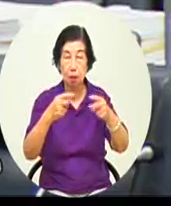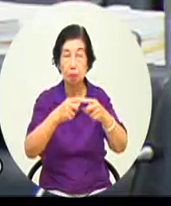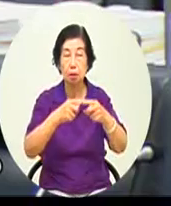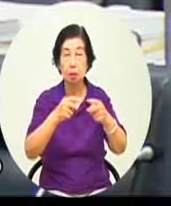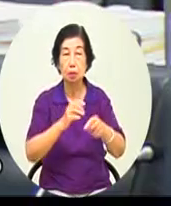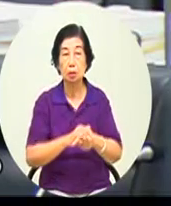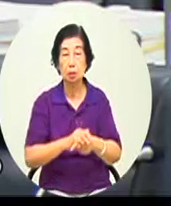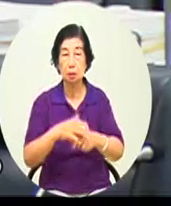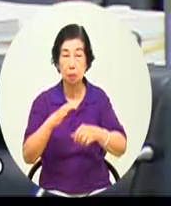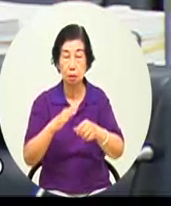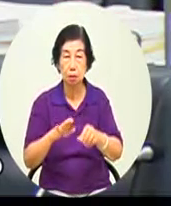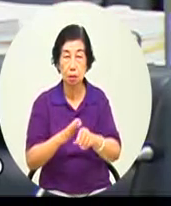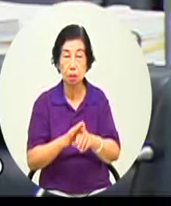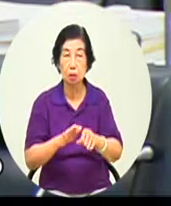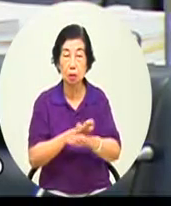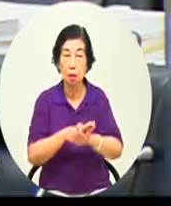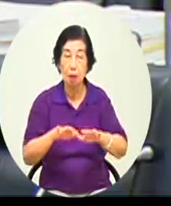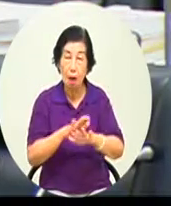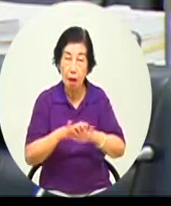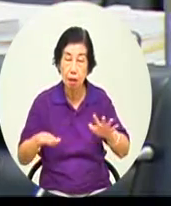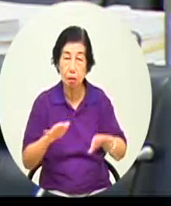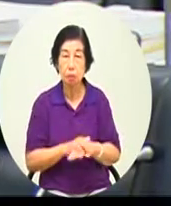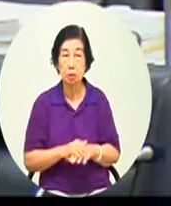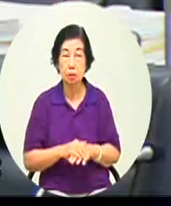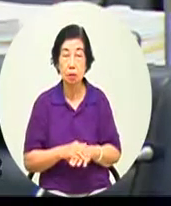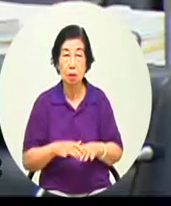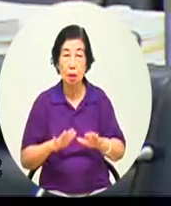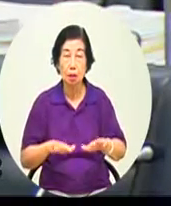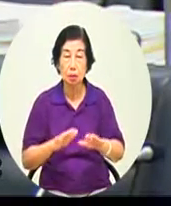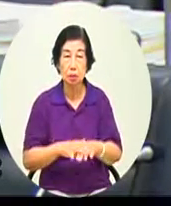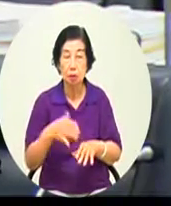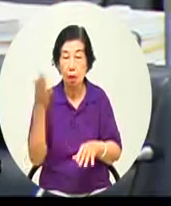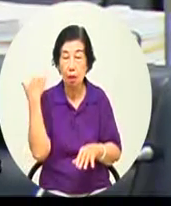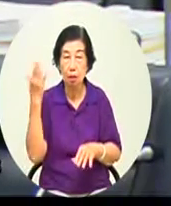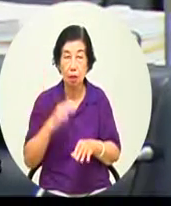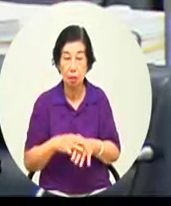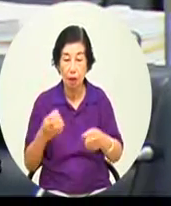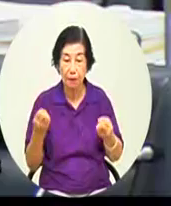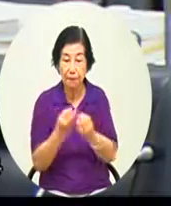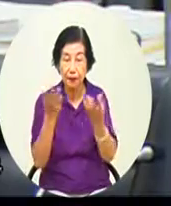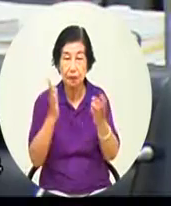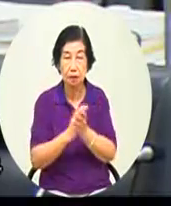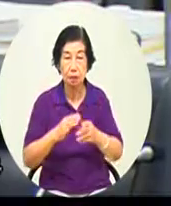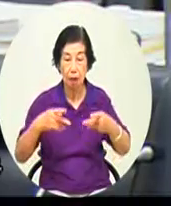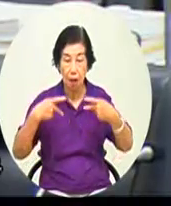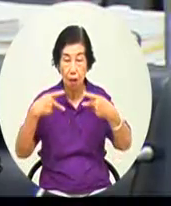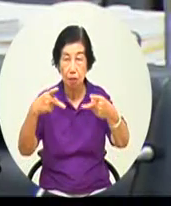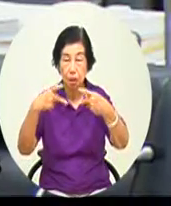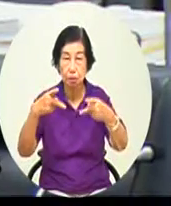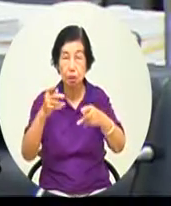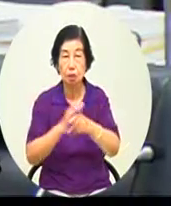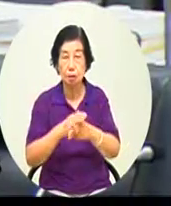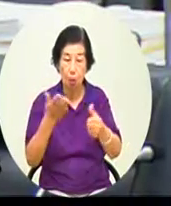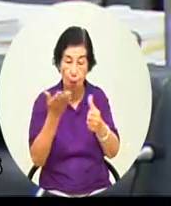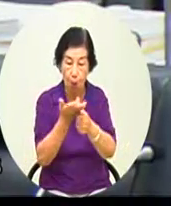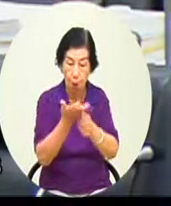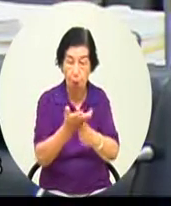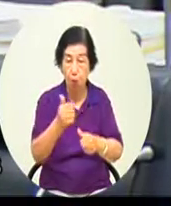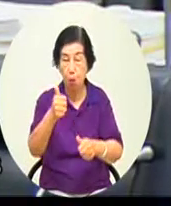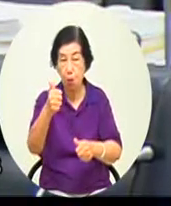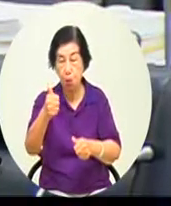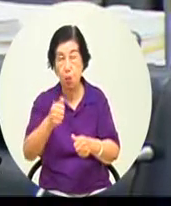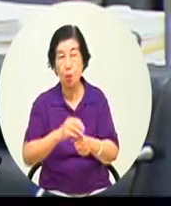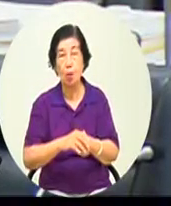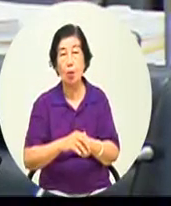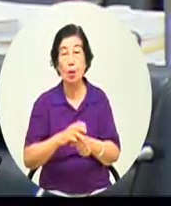这个政捷事件之后啊，很多人搭高铁也好，高铁当然时间更长了、去到台北可能要90分钟甚